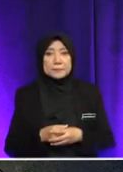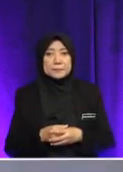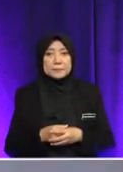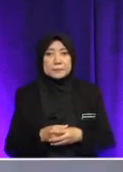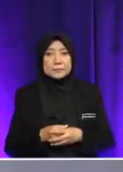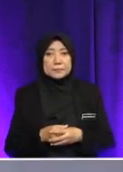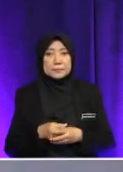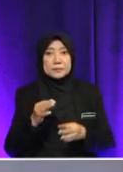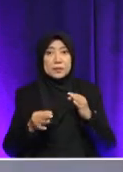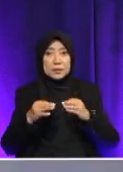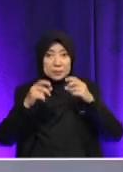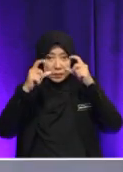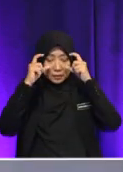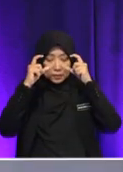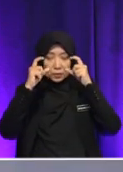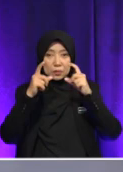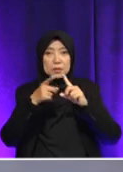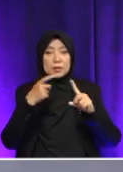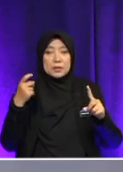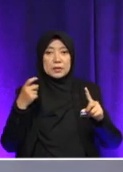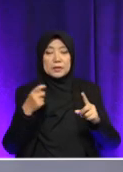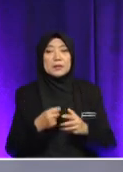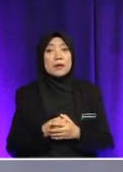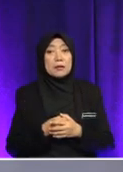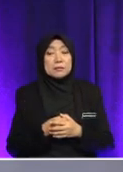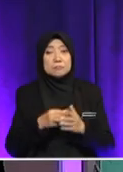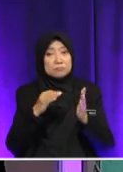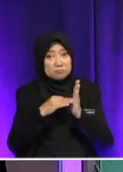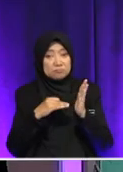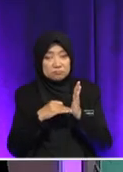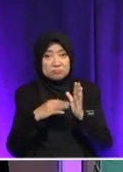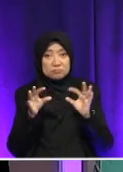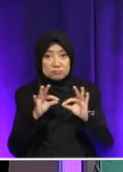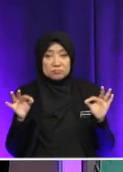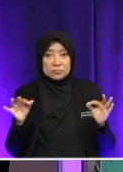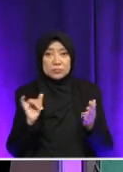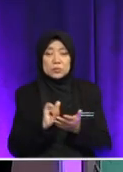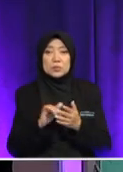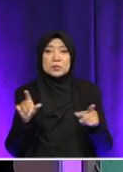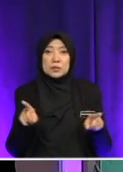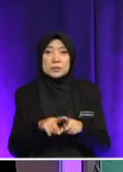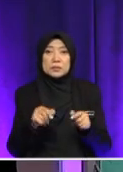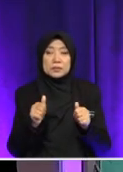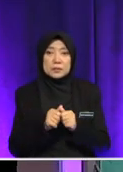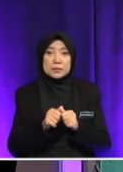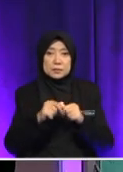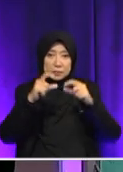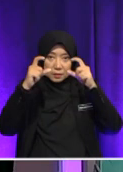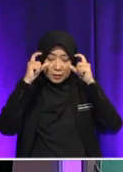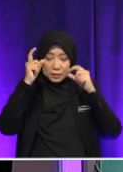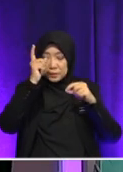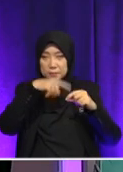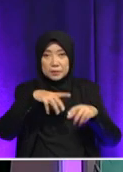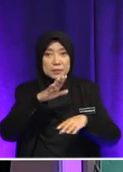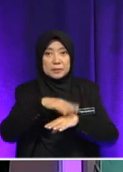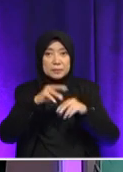Saya ini sebenarnya cewek atau foto kromic juga ada Oke sama juga dengan cermati yang ada dekat depan Mira